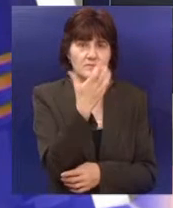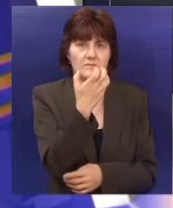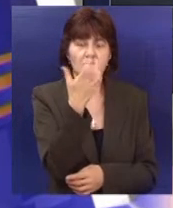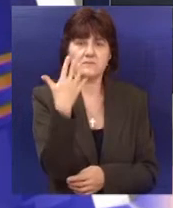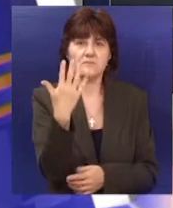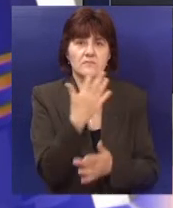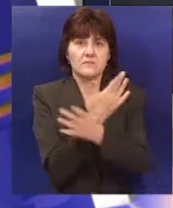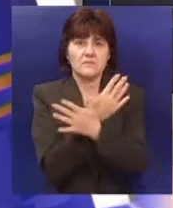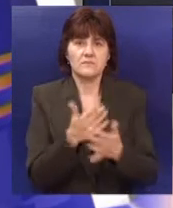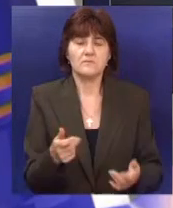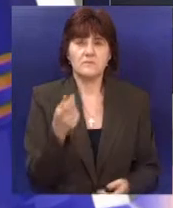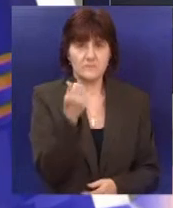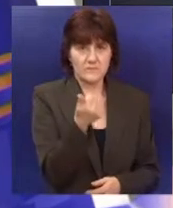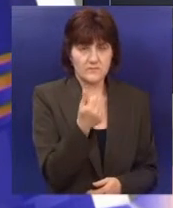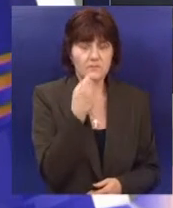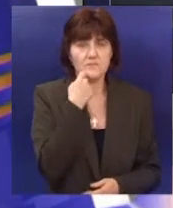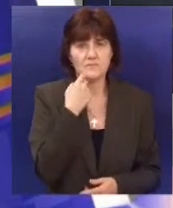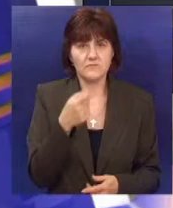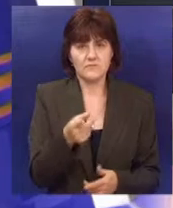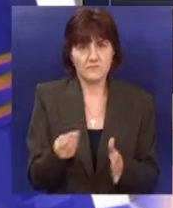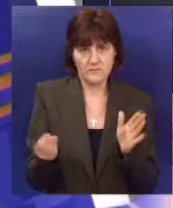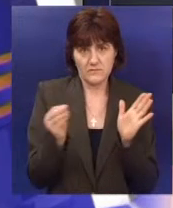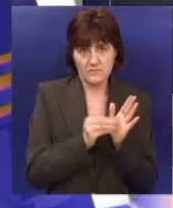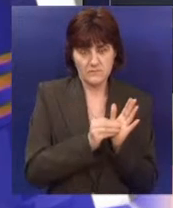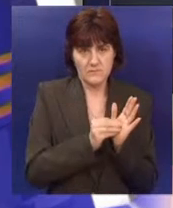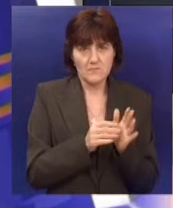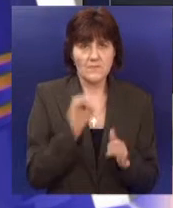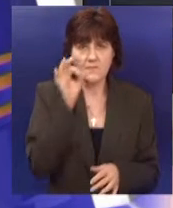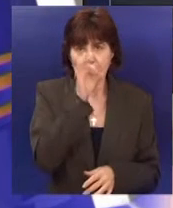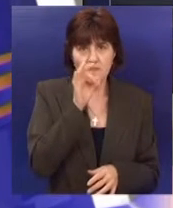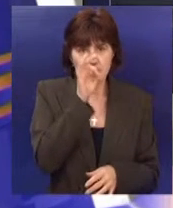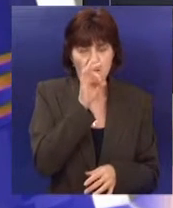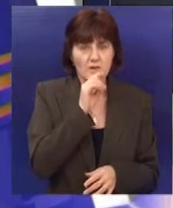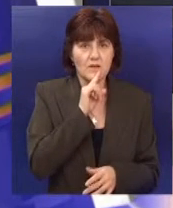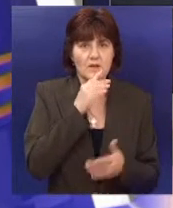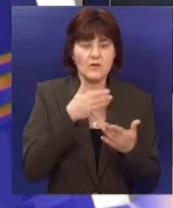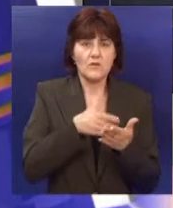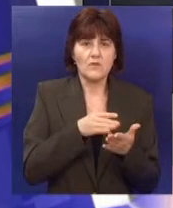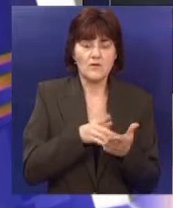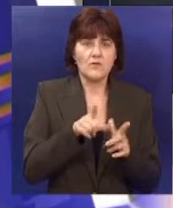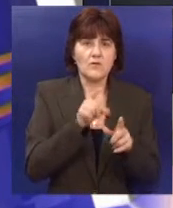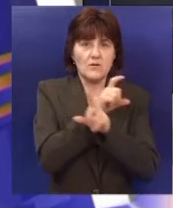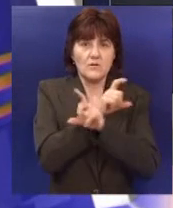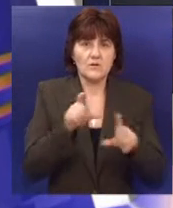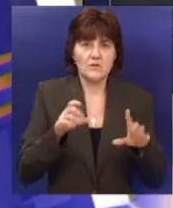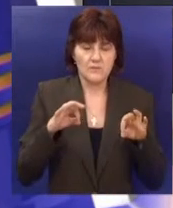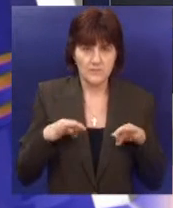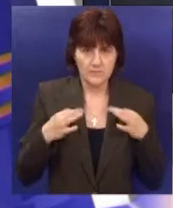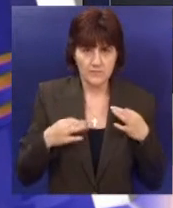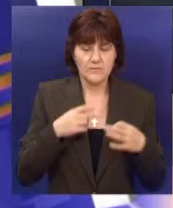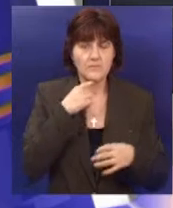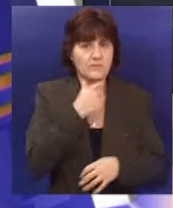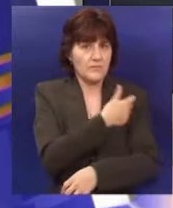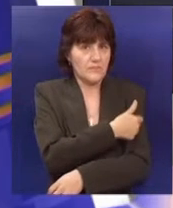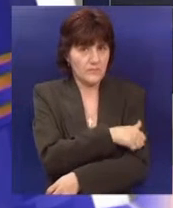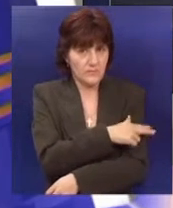skoro 550 miliona dinara. Kada se na ove podatke dodaju i lekovi koji su utrošeni u Domu zdravlja i opštoj bolnici,